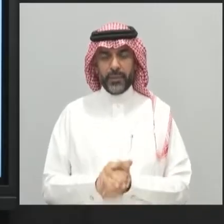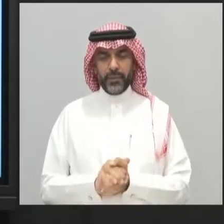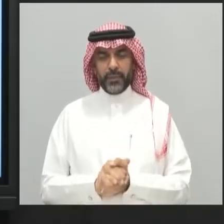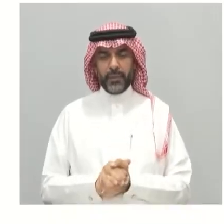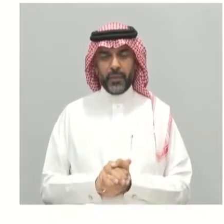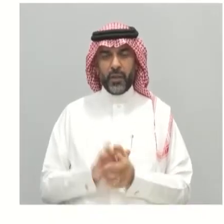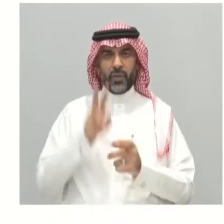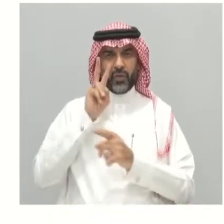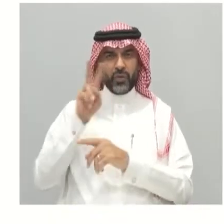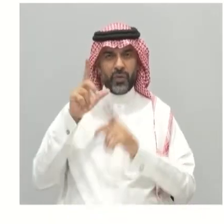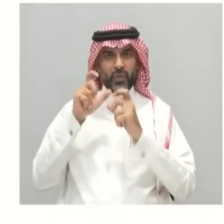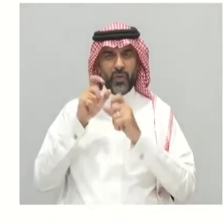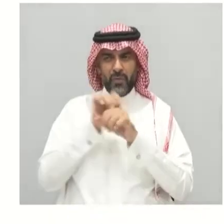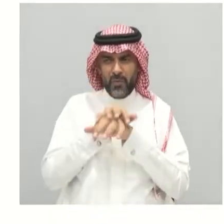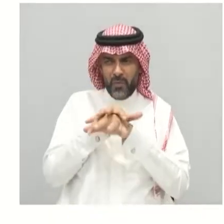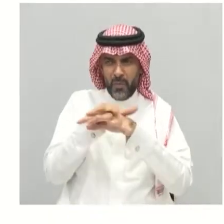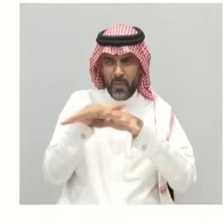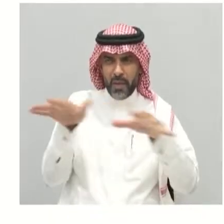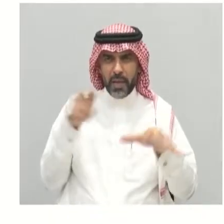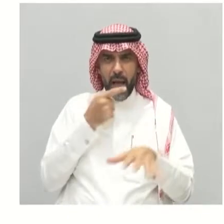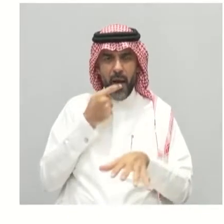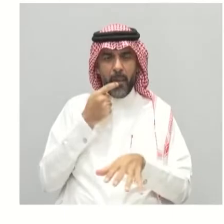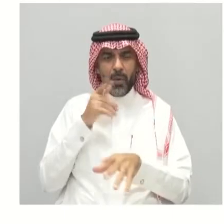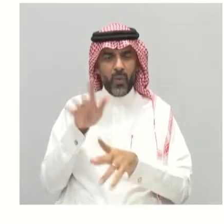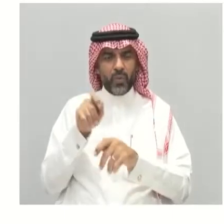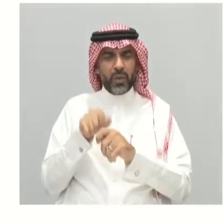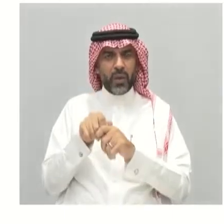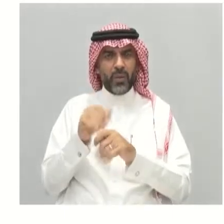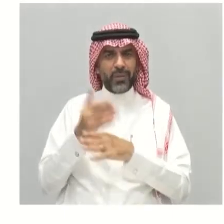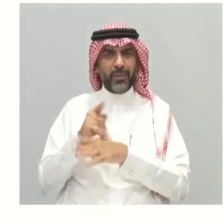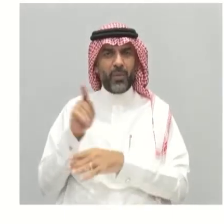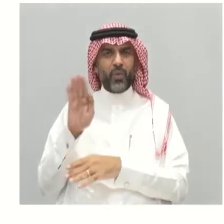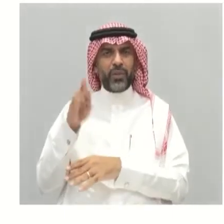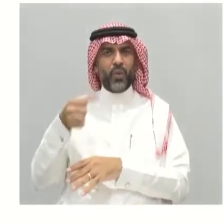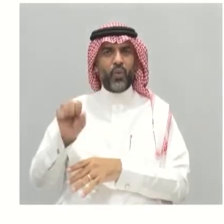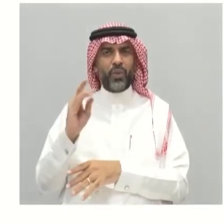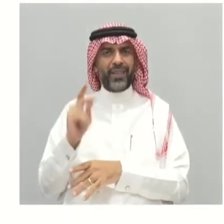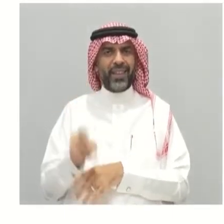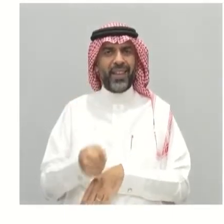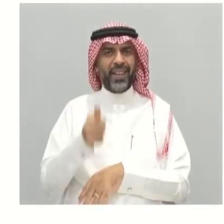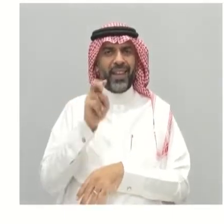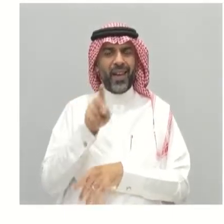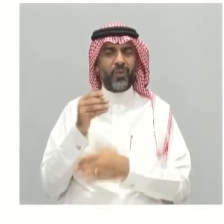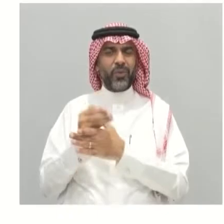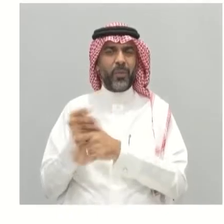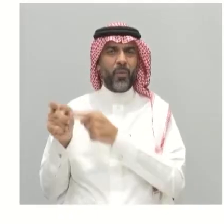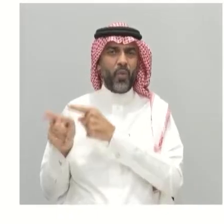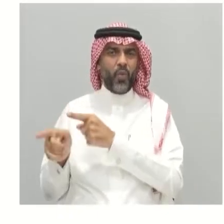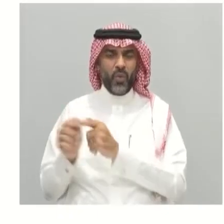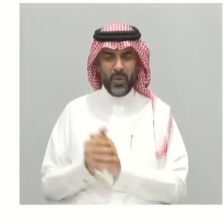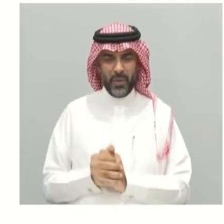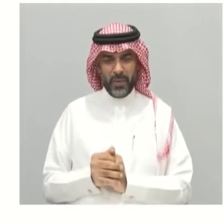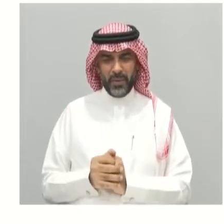هنا نلاحظ ان ظاهره المد الاحمر التي تتكون بفعل الصوتيات الدواره وتاثيرها على